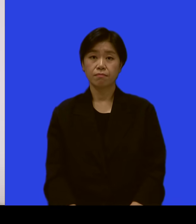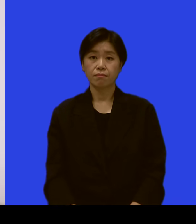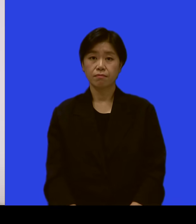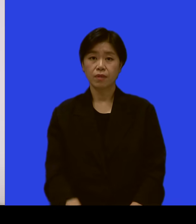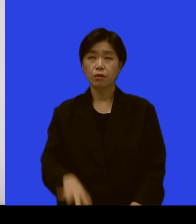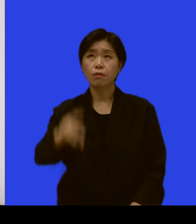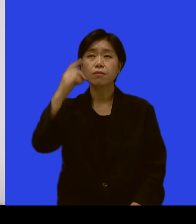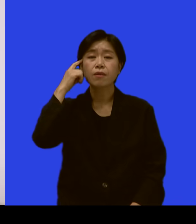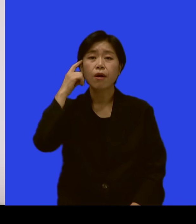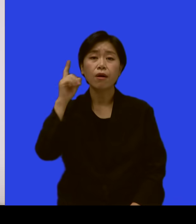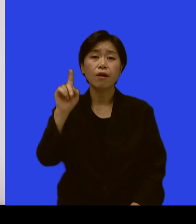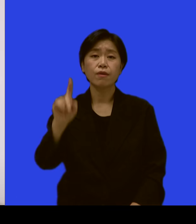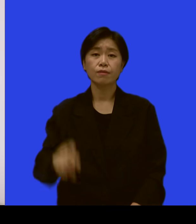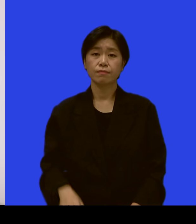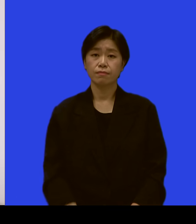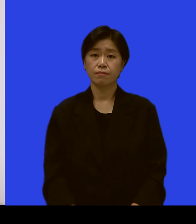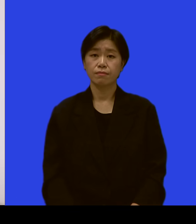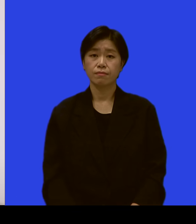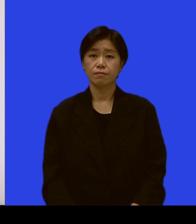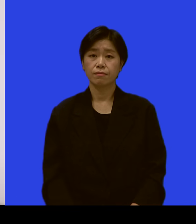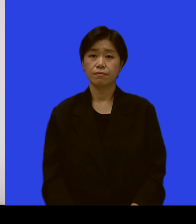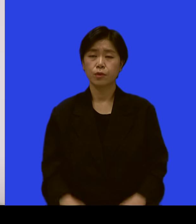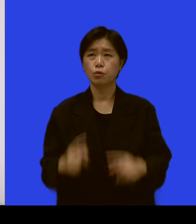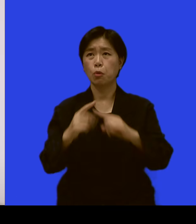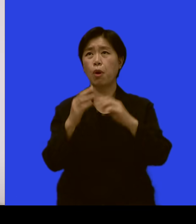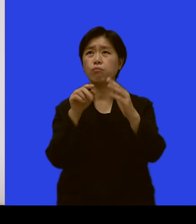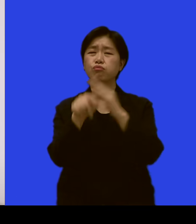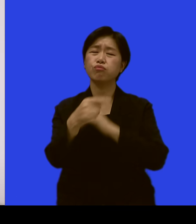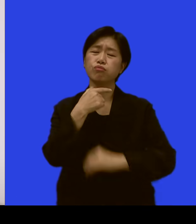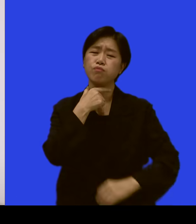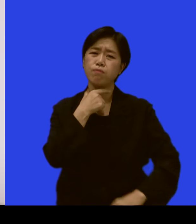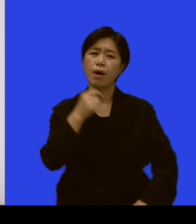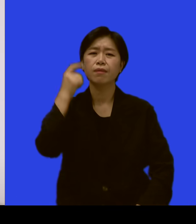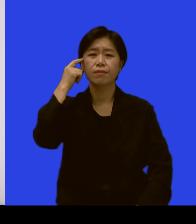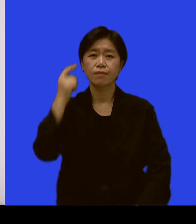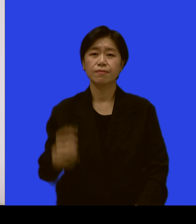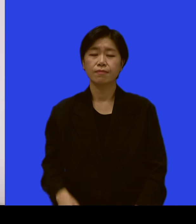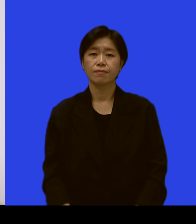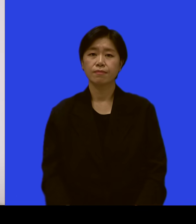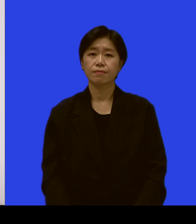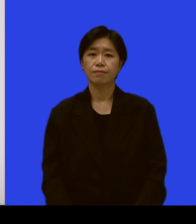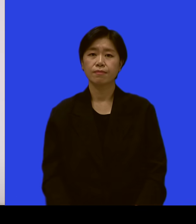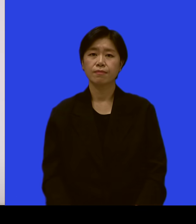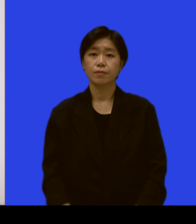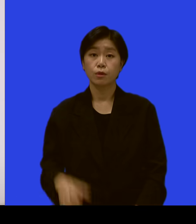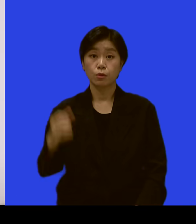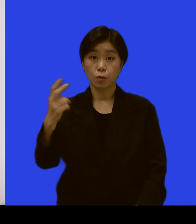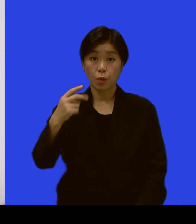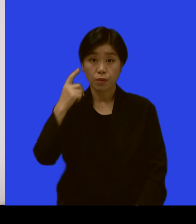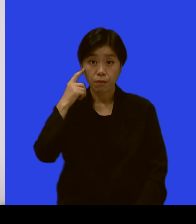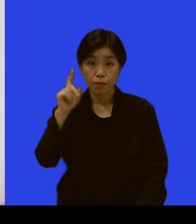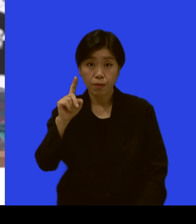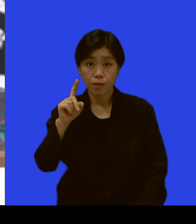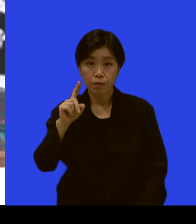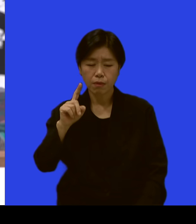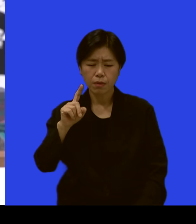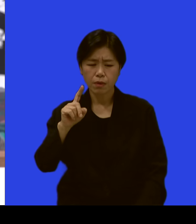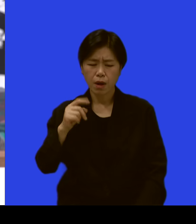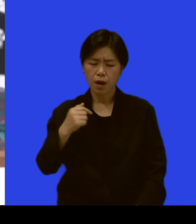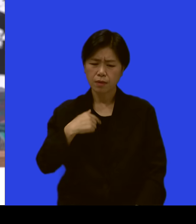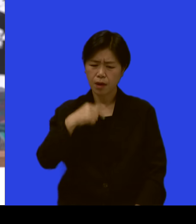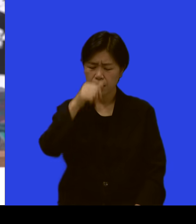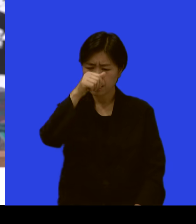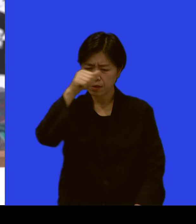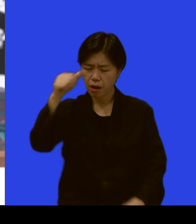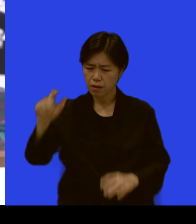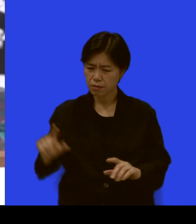그때 처음 들었던 생각이었던 것 같아요. 그때까진 즐거웠거든요. 예. 근데 뭔가 잘못됐다라는 생각을 그때 처음 한 것 같아요. 예. 이건